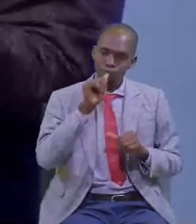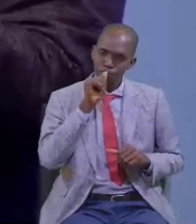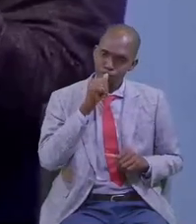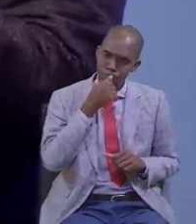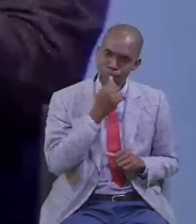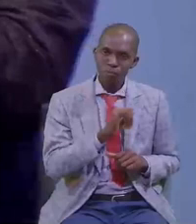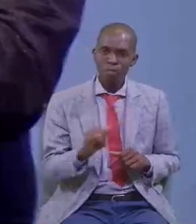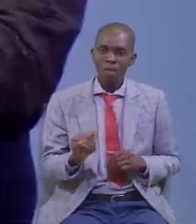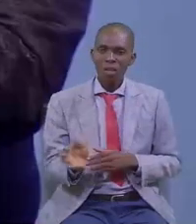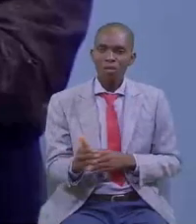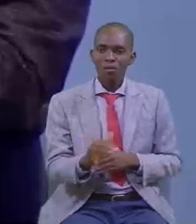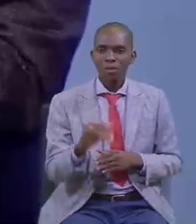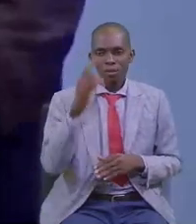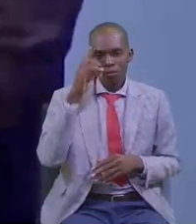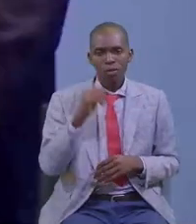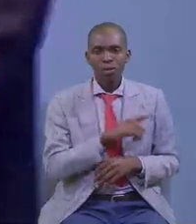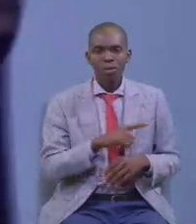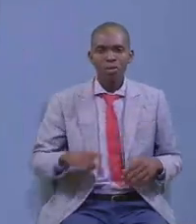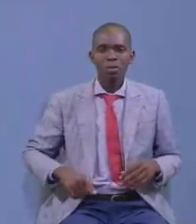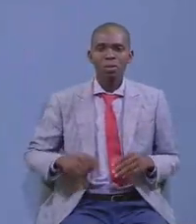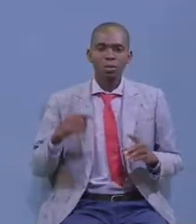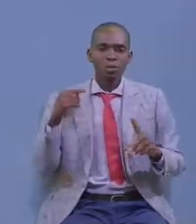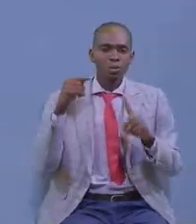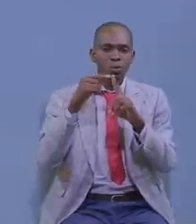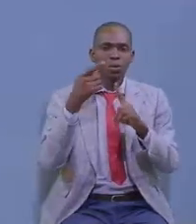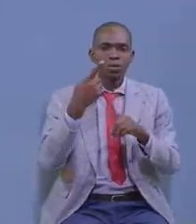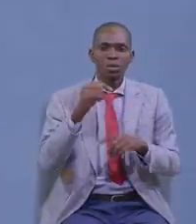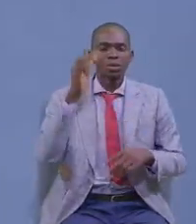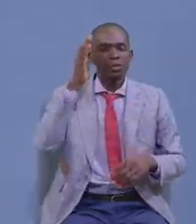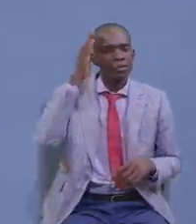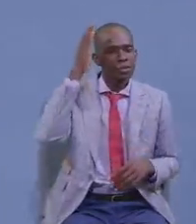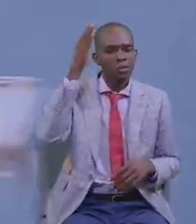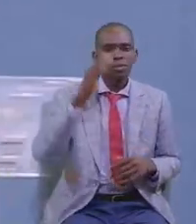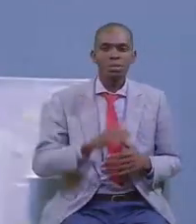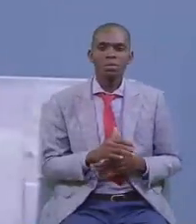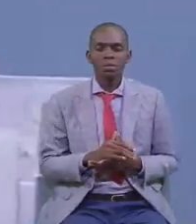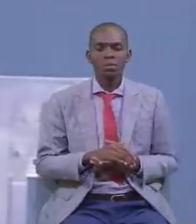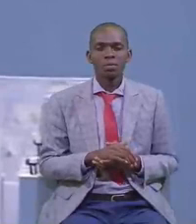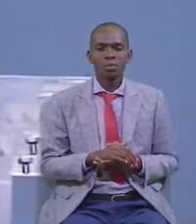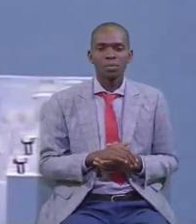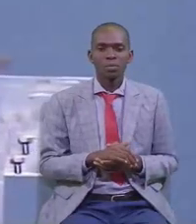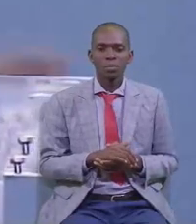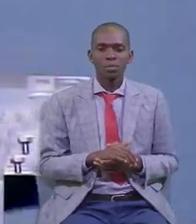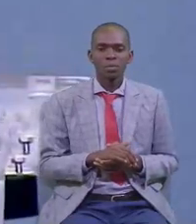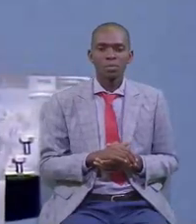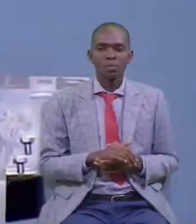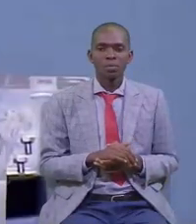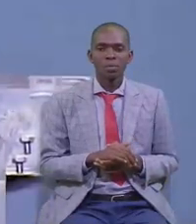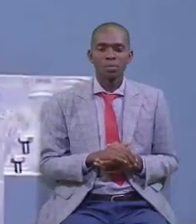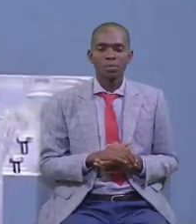Et troisièmement, c'est pêcher de façon persévérante pour le Seigneur pour l'avenir.